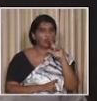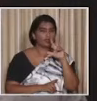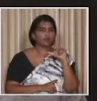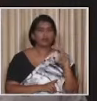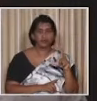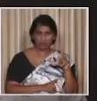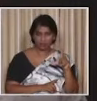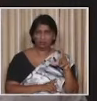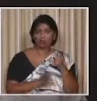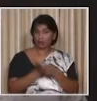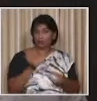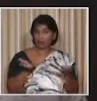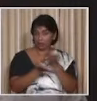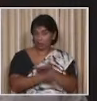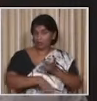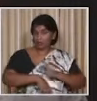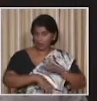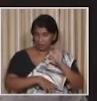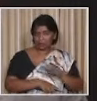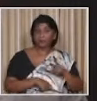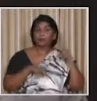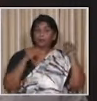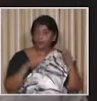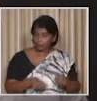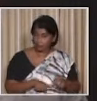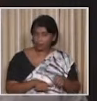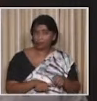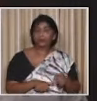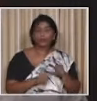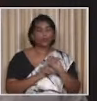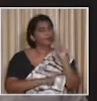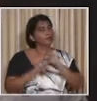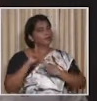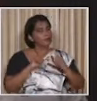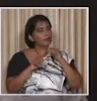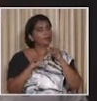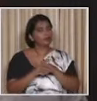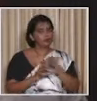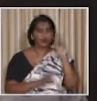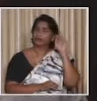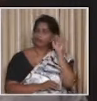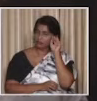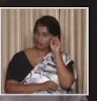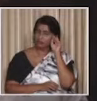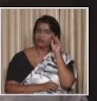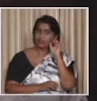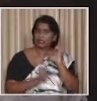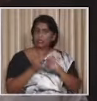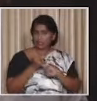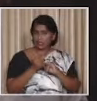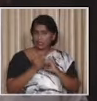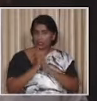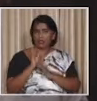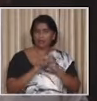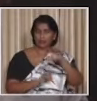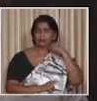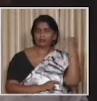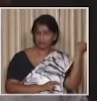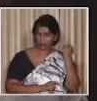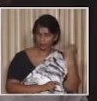1987 මේ ගිවිසුම අත්සන් කරන අවස්ථාවේ. අදත් මේ පාර්ලිමේන්තුව ඇතුලේ මම ඇහුම්කන් දුන්නා සිද්ධාර්ථන් මන්ත්‍රීතුමාගේ